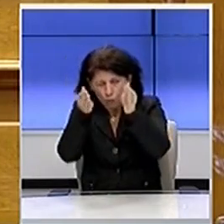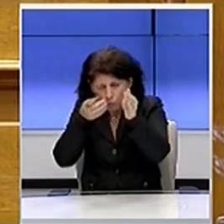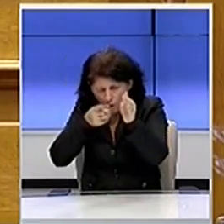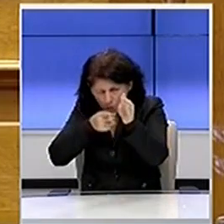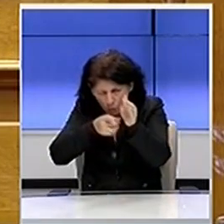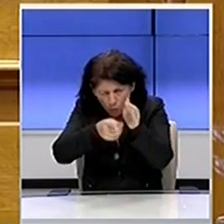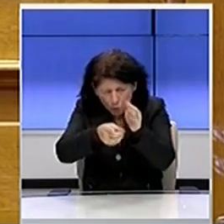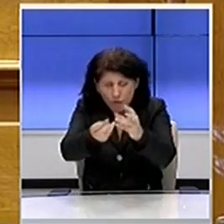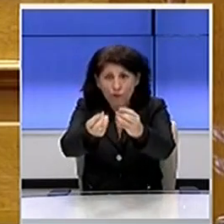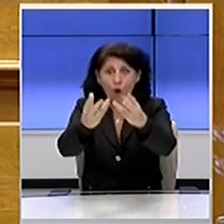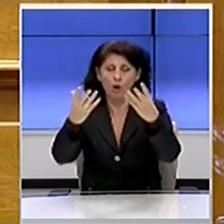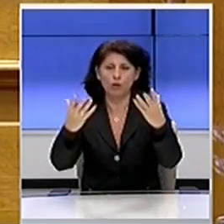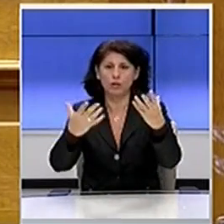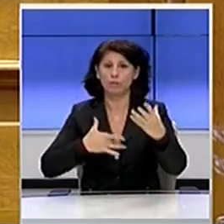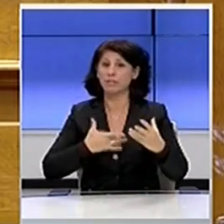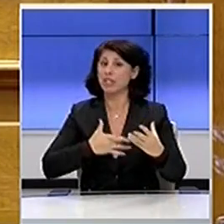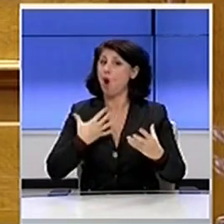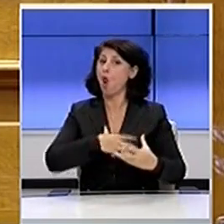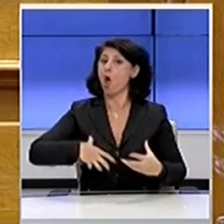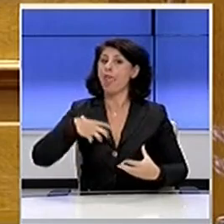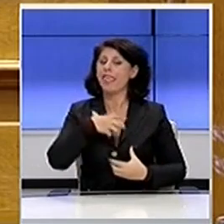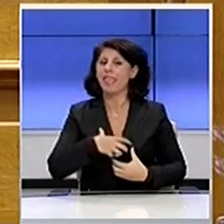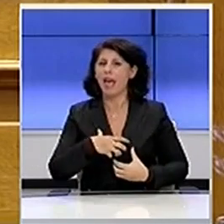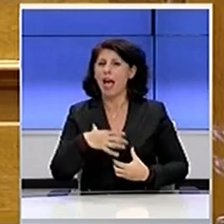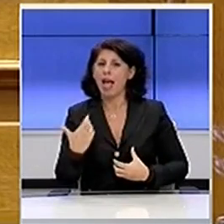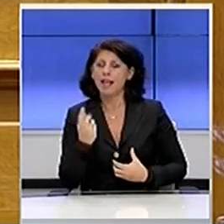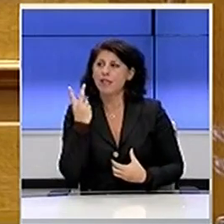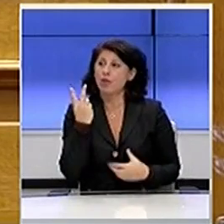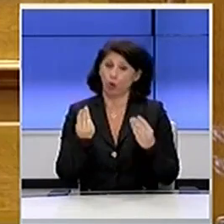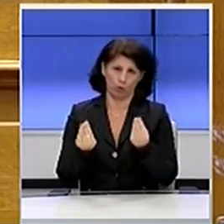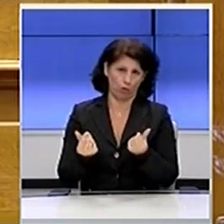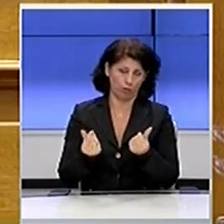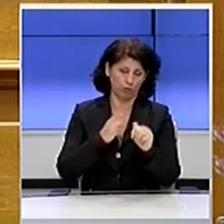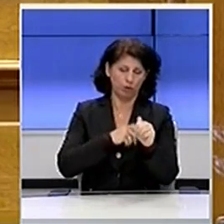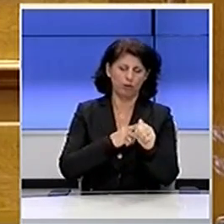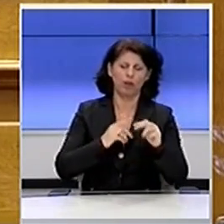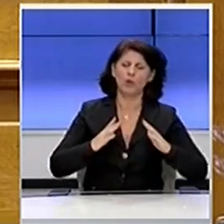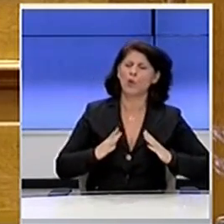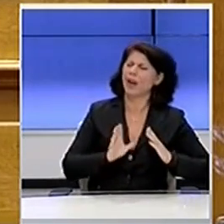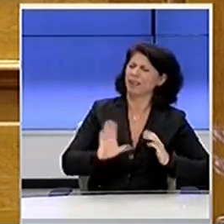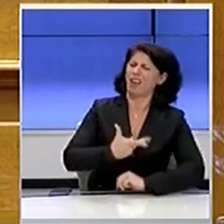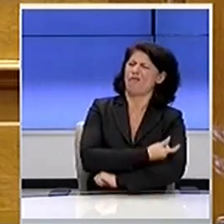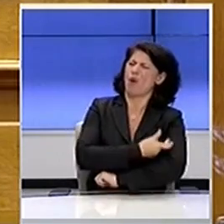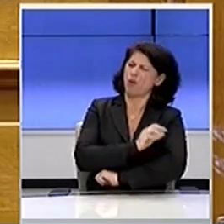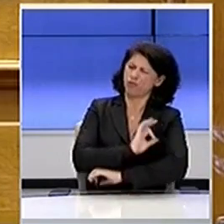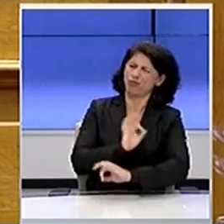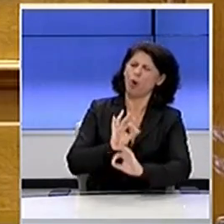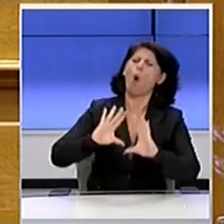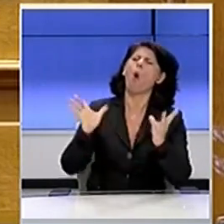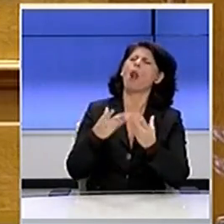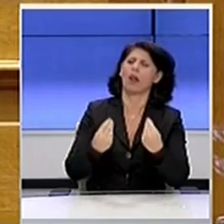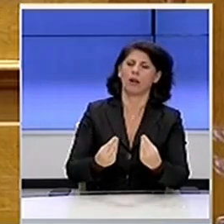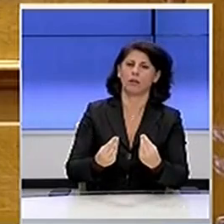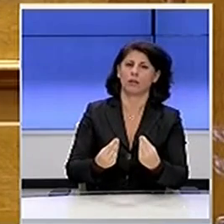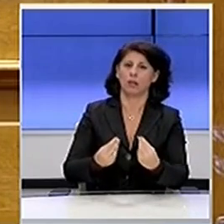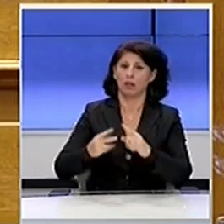τρόπους. Ο ένας είναι να χαλαρώσουμε και να πούμε δεν βαριέσαι, θα βρεθεί το εμβόλιο, όλα καλά είναι. Ο δεύτερος είναι να είμαστε